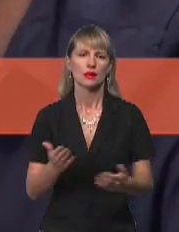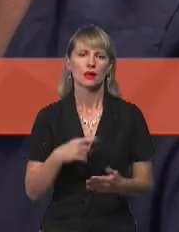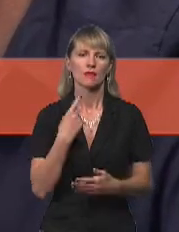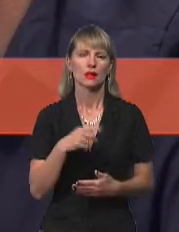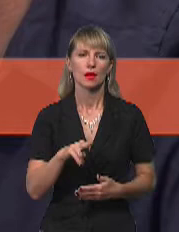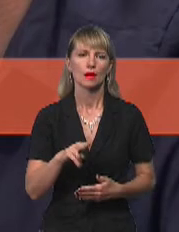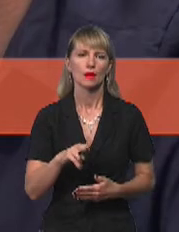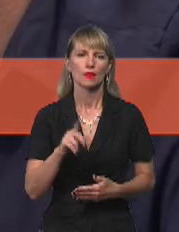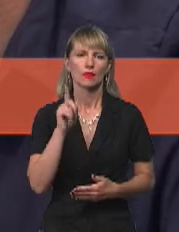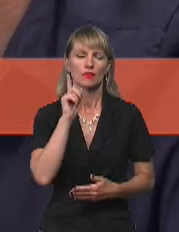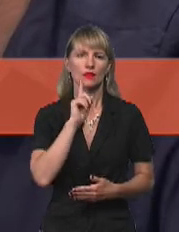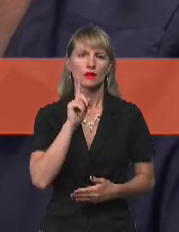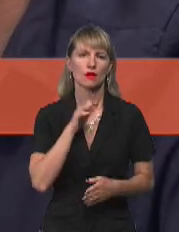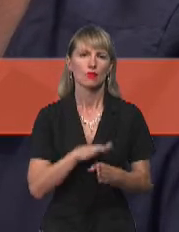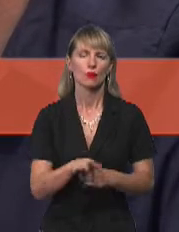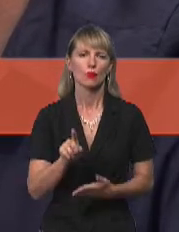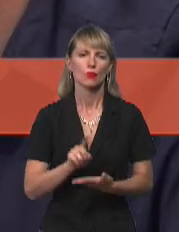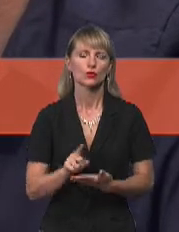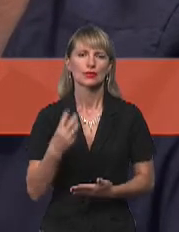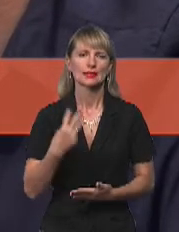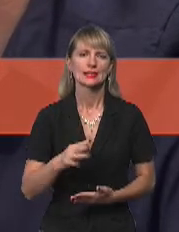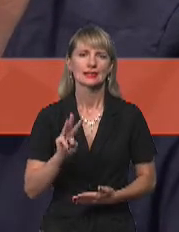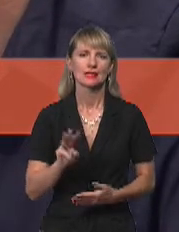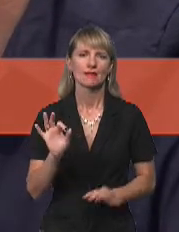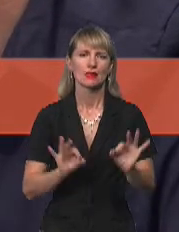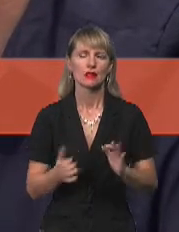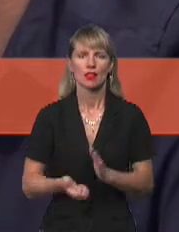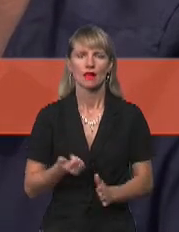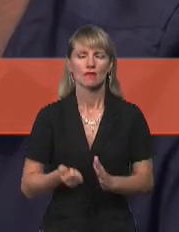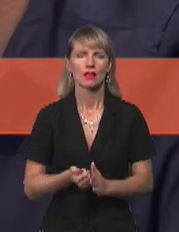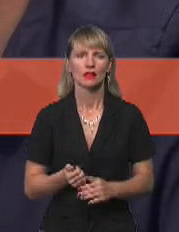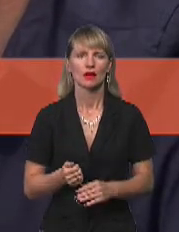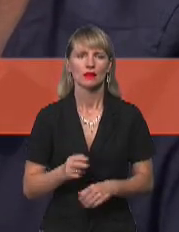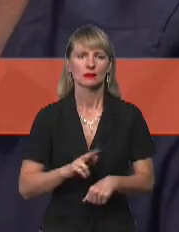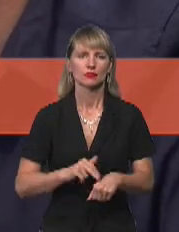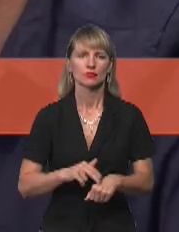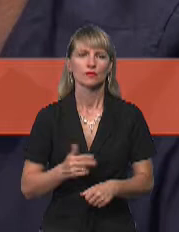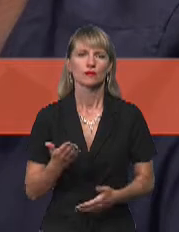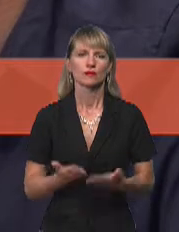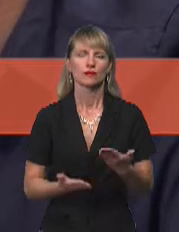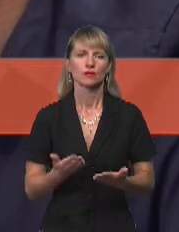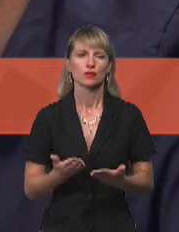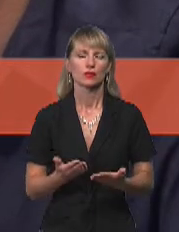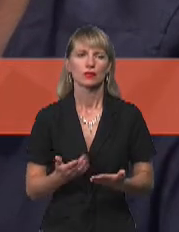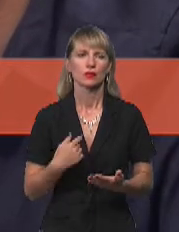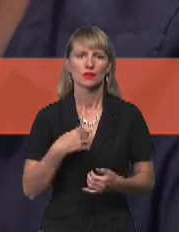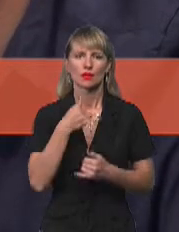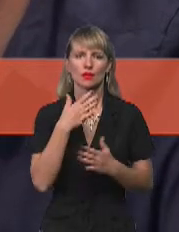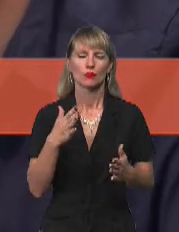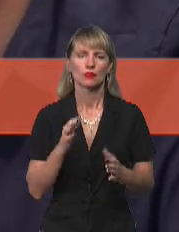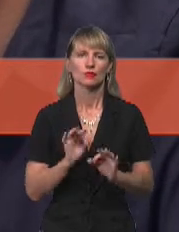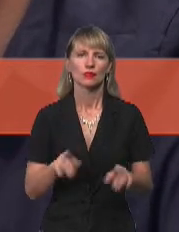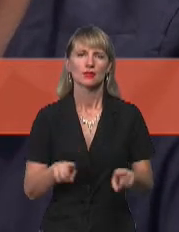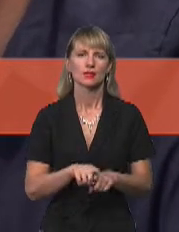пані тимчасово виконуюча обов'язки, що 33% бракує патрульних поліцейських по місту Запоріжжя? Ну, це, напевно, треба не мені, це я не можу коментувати